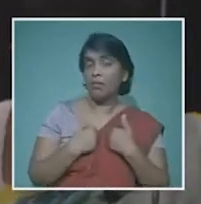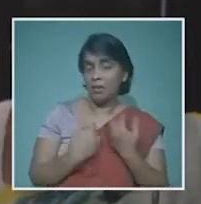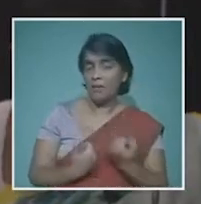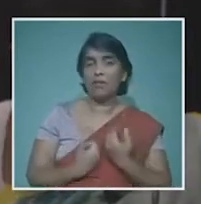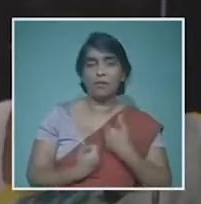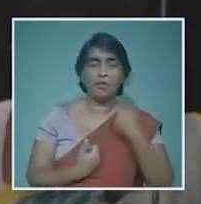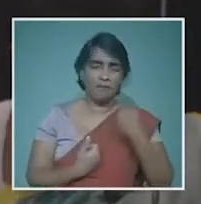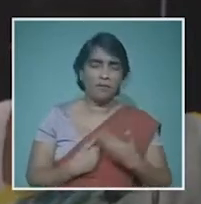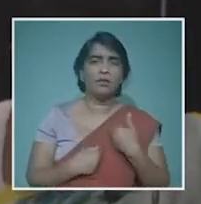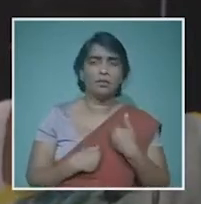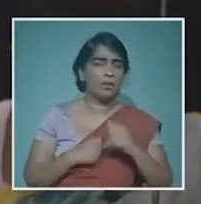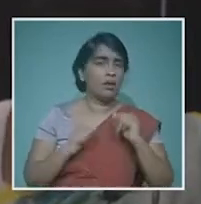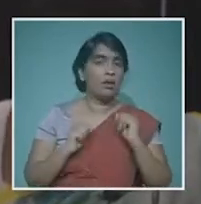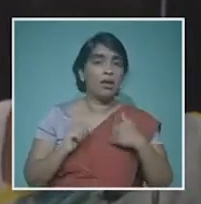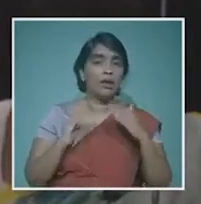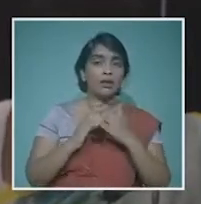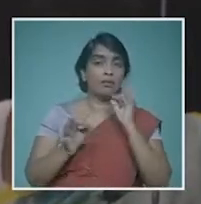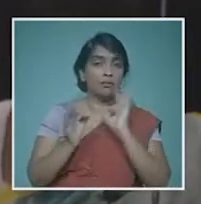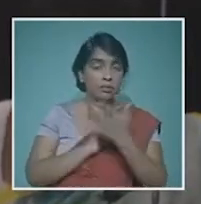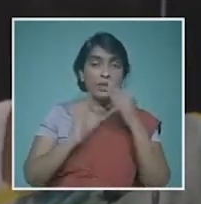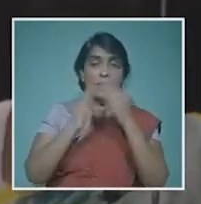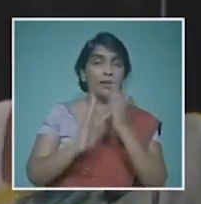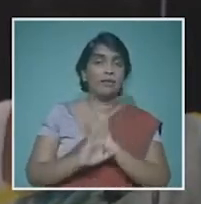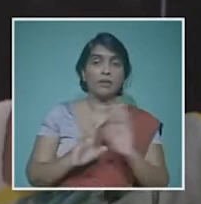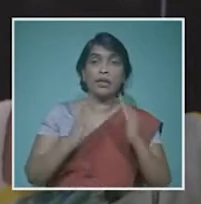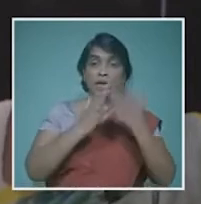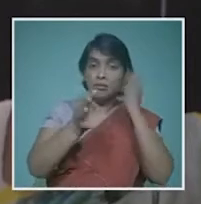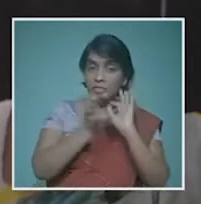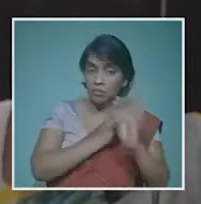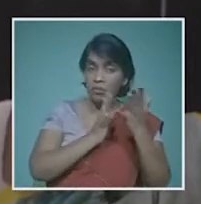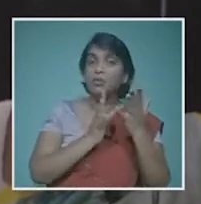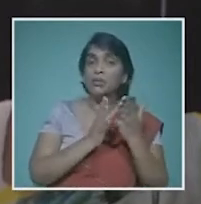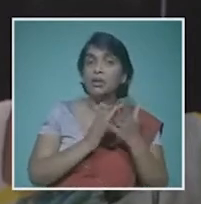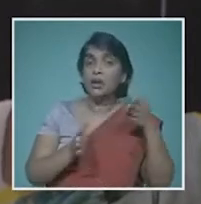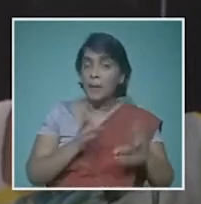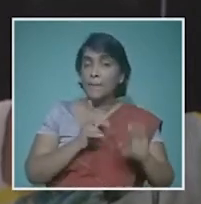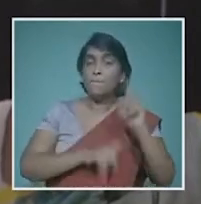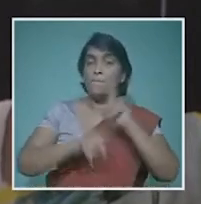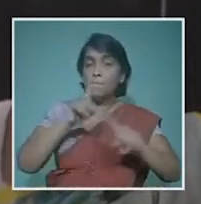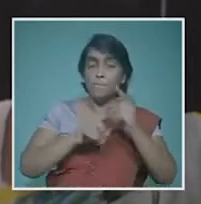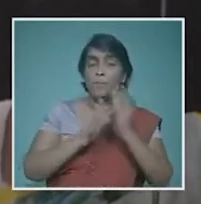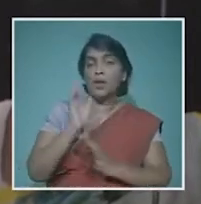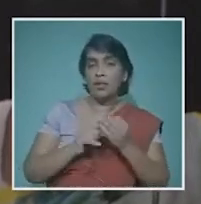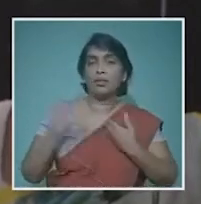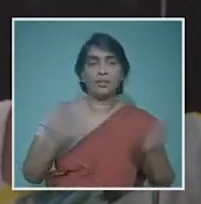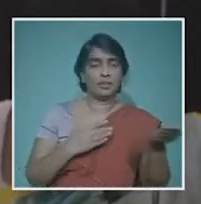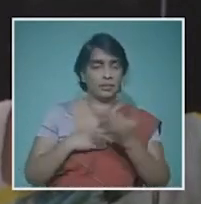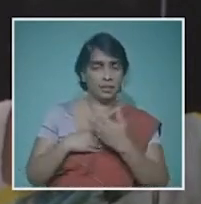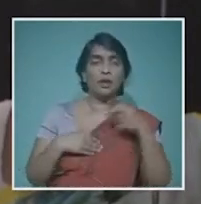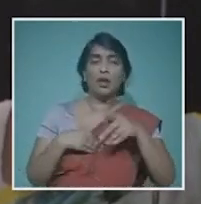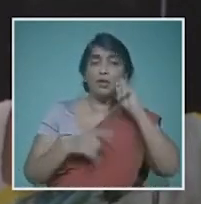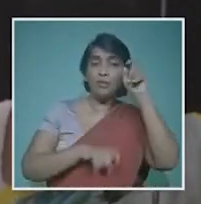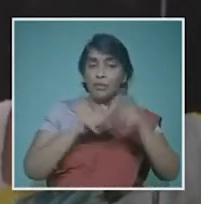අපිට අදාළයි. මොකෝ ගෙවල් ගිනි තියන්නේ ඒගොල්ලන්ගේ නෙමෙයි. ගෙවල් ගිනි තියන්නේ මේ පාර්ලිමේන්තුවේ ඉන්න මහජන නියෝජිතයන්ගේ.